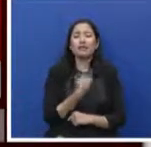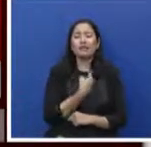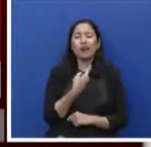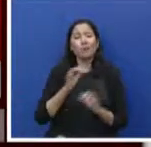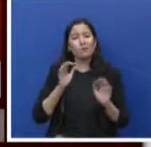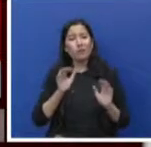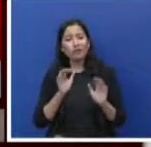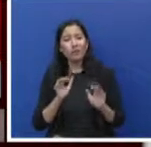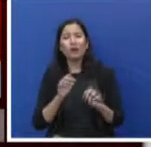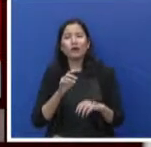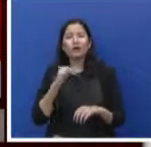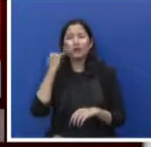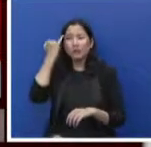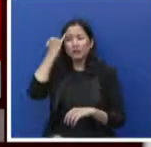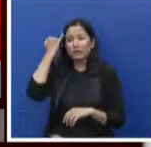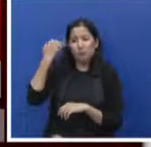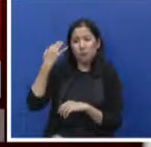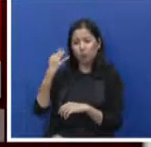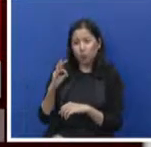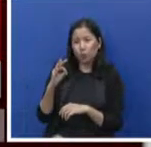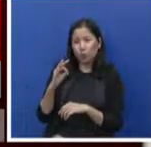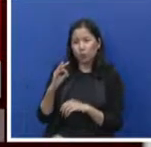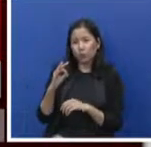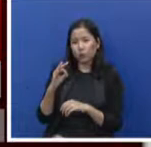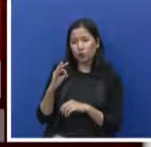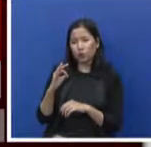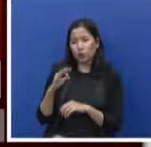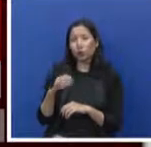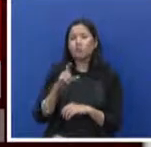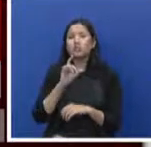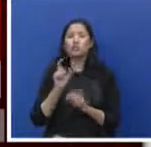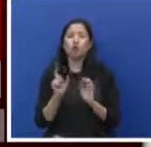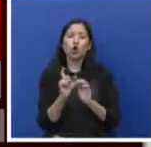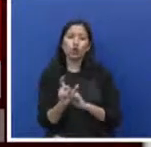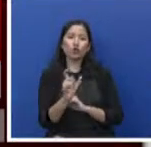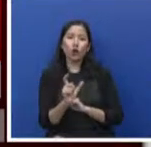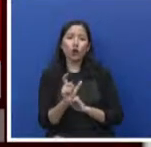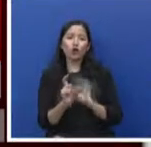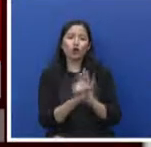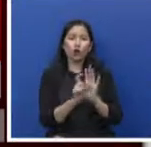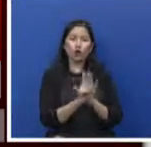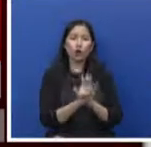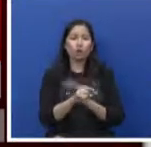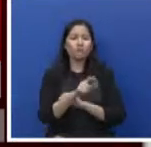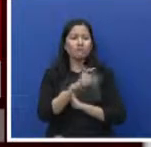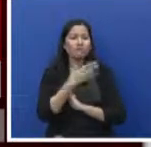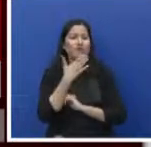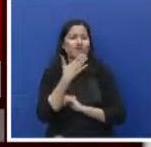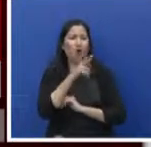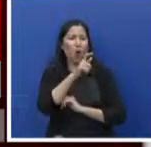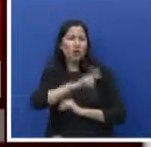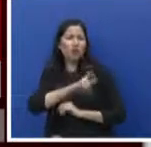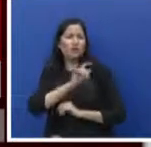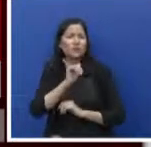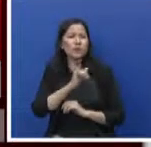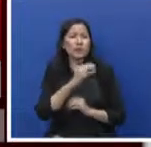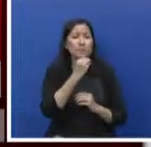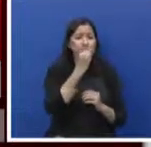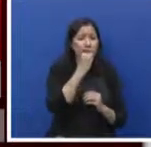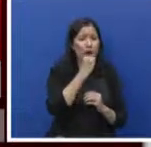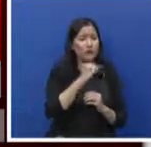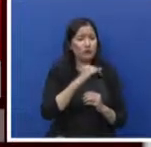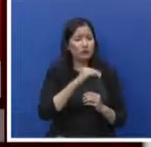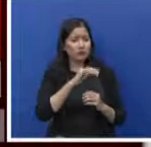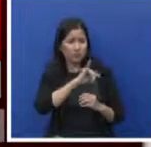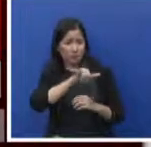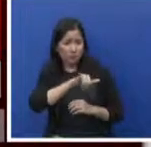melakukan inovasi terutama dari antaran kami. Contohnya seperti kita lihat sekarang kan orang lebih banyak kecenderungannya adalah makan bersama keluarga